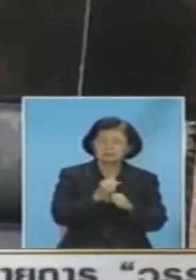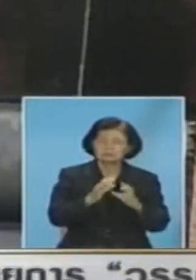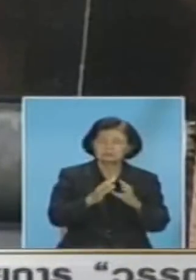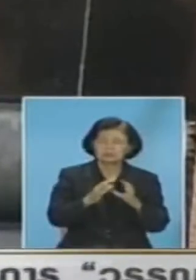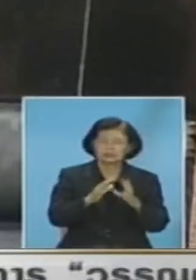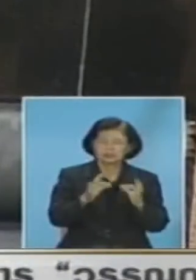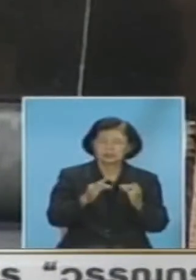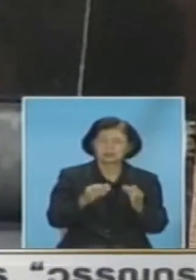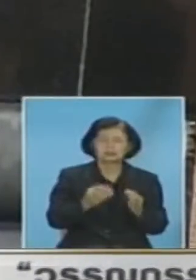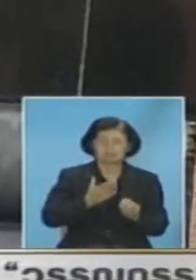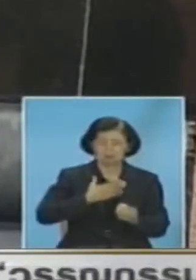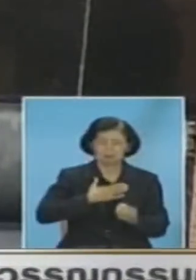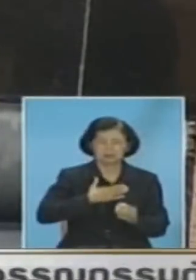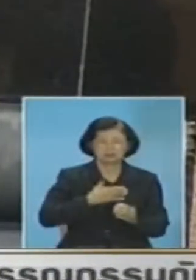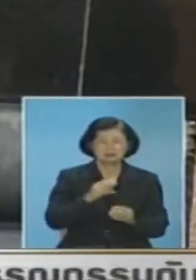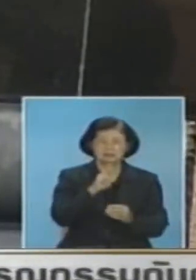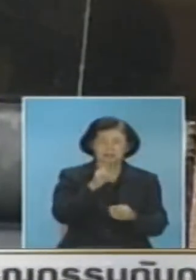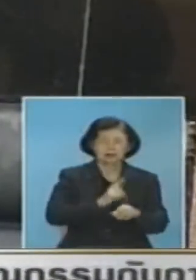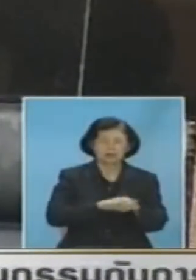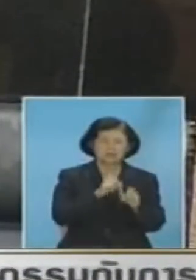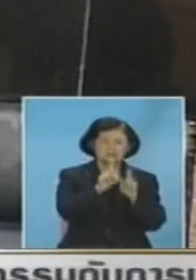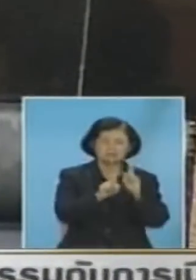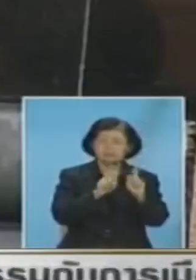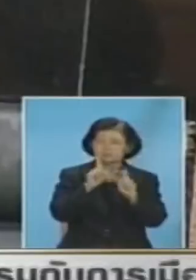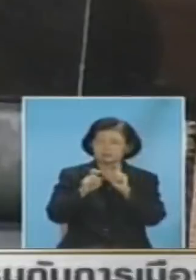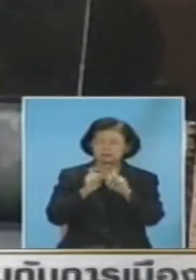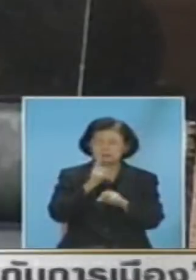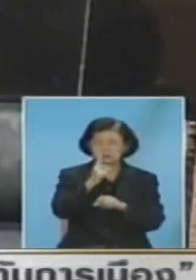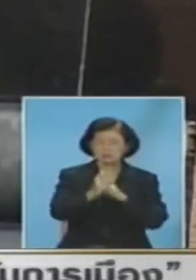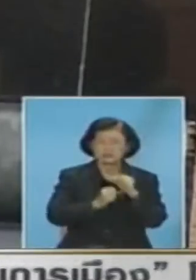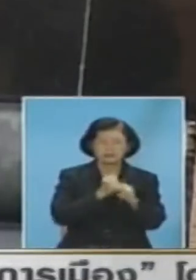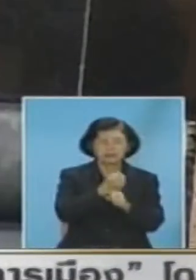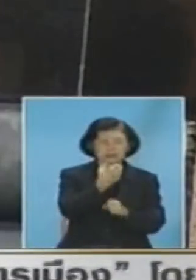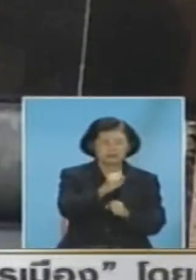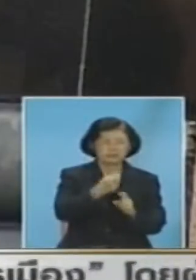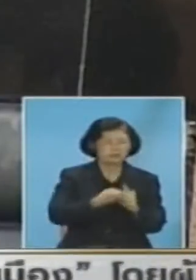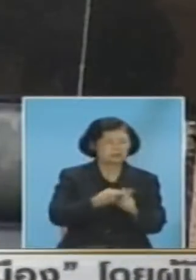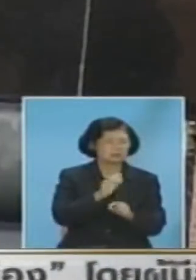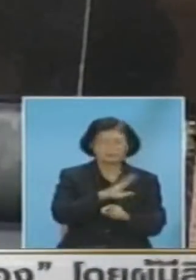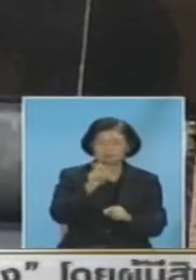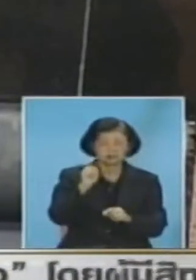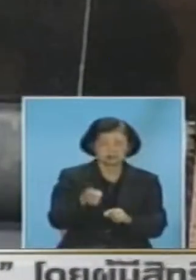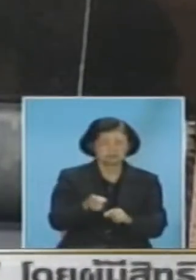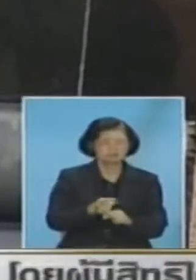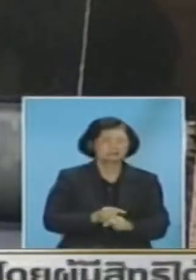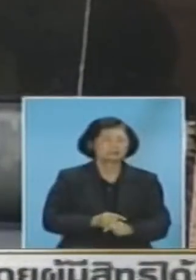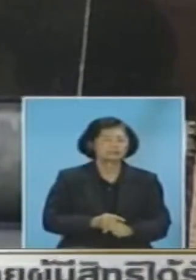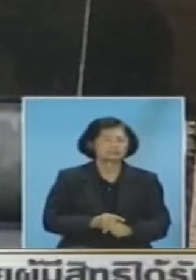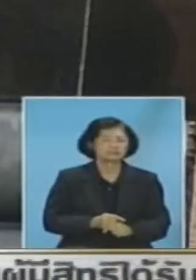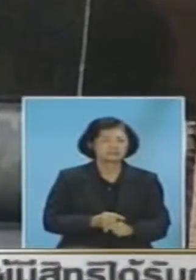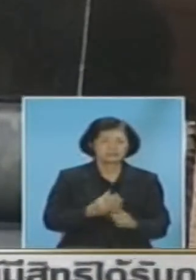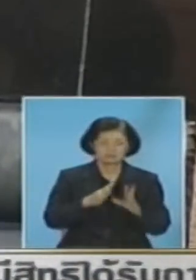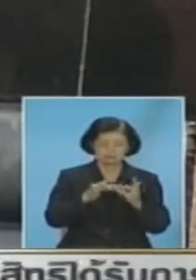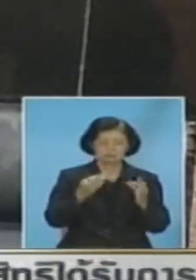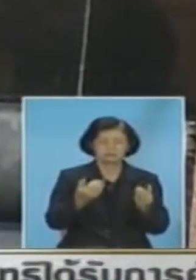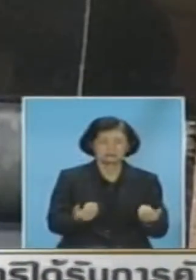ค่ะโดยอ้างว่าใช้เวลาไต่สวนคดีดิฉัน1ปี10เดือนนั้นไม่เป็นความจริงค่ะสำหรับในเรื่องนี้นะ